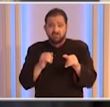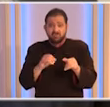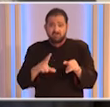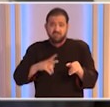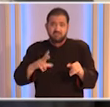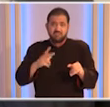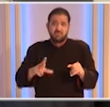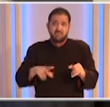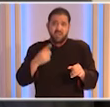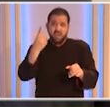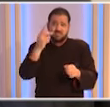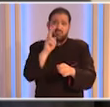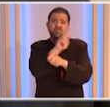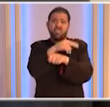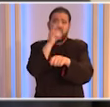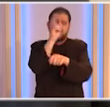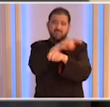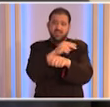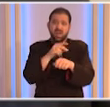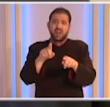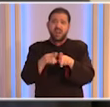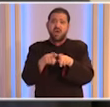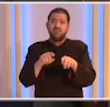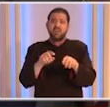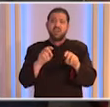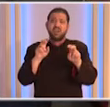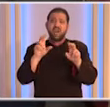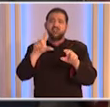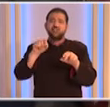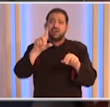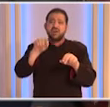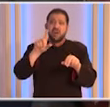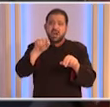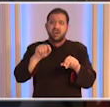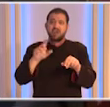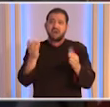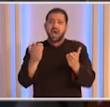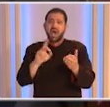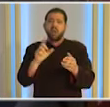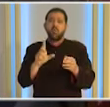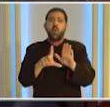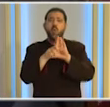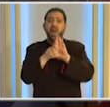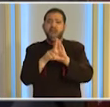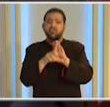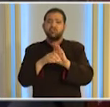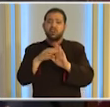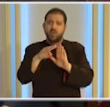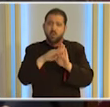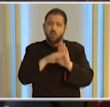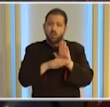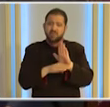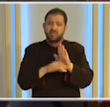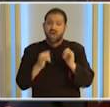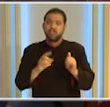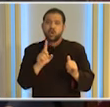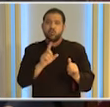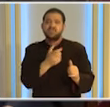o destrăbălare de ca și câinii, care n-au nicio lege, nicio rânduială, nimica. Ori așa ceva nu e cu